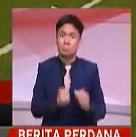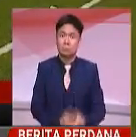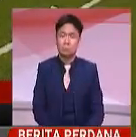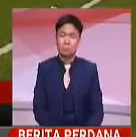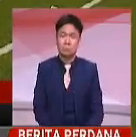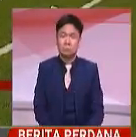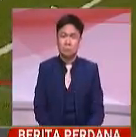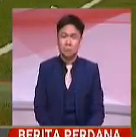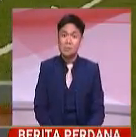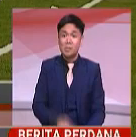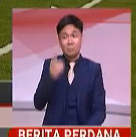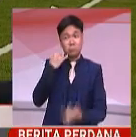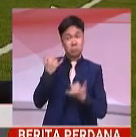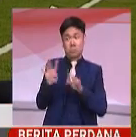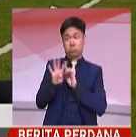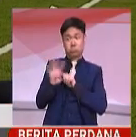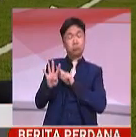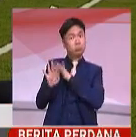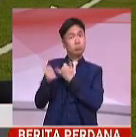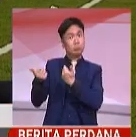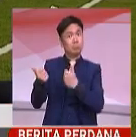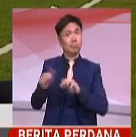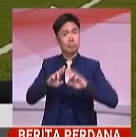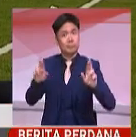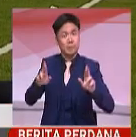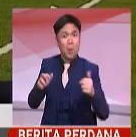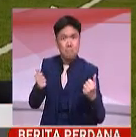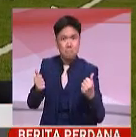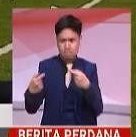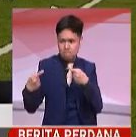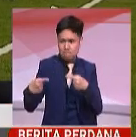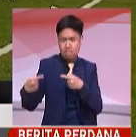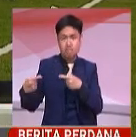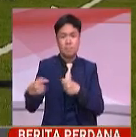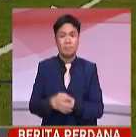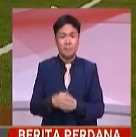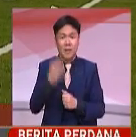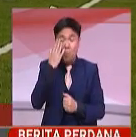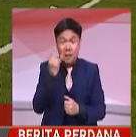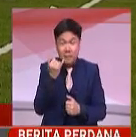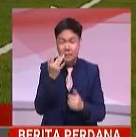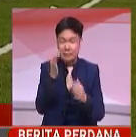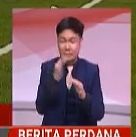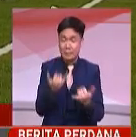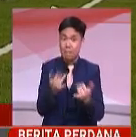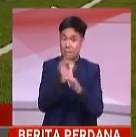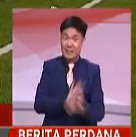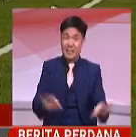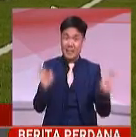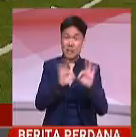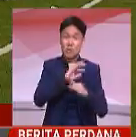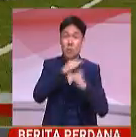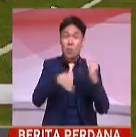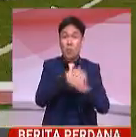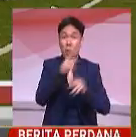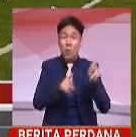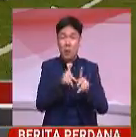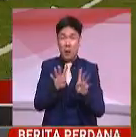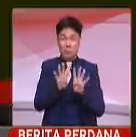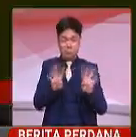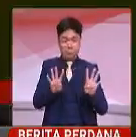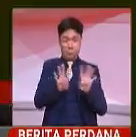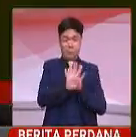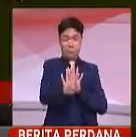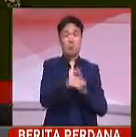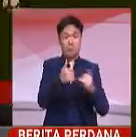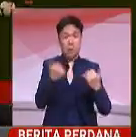Kalau ikutkan memang persaingan yang sangat sihat lah. So kita training, apa yang paling penting ialah setiap player akan bagi